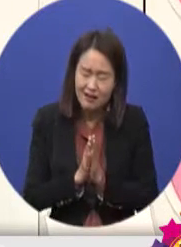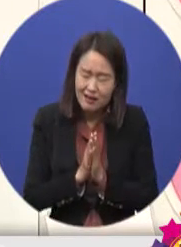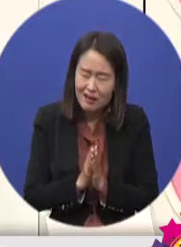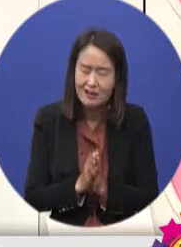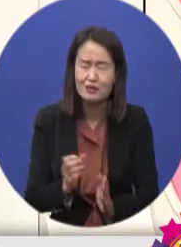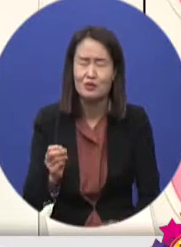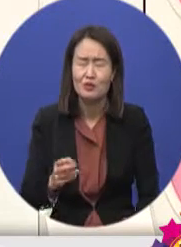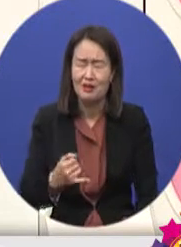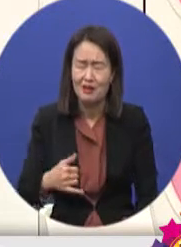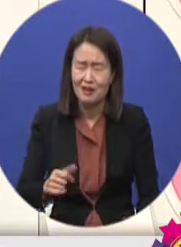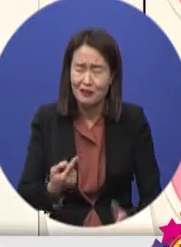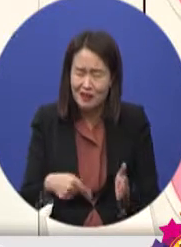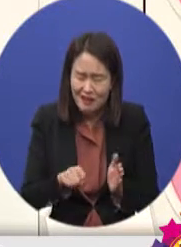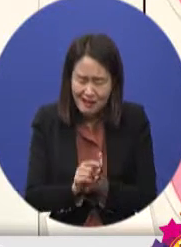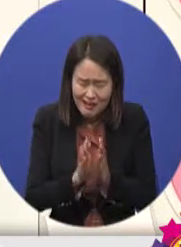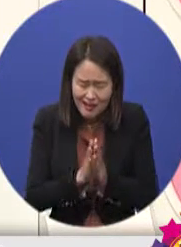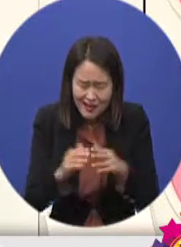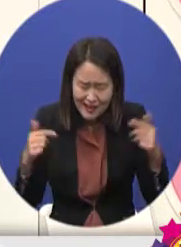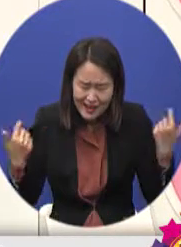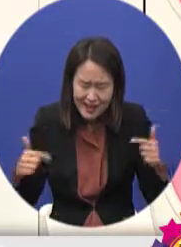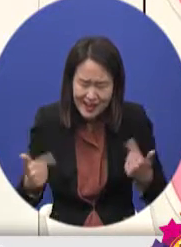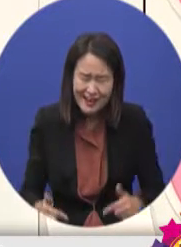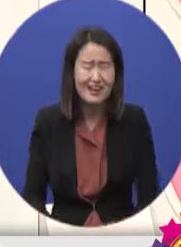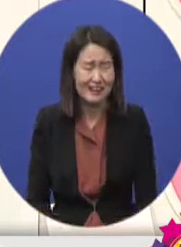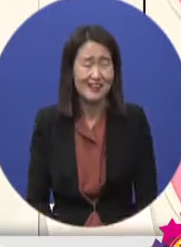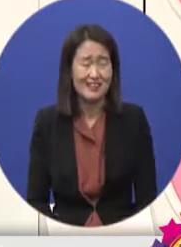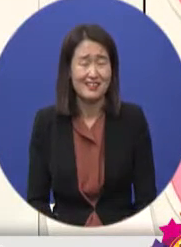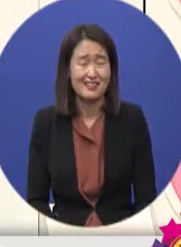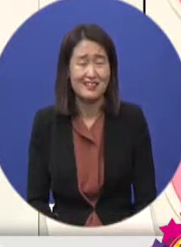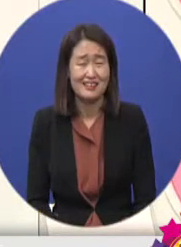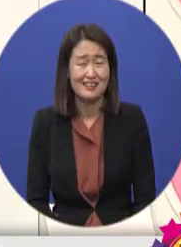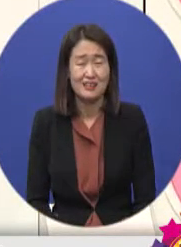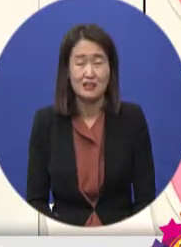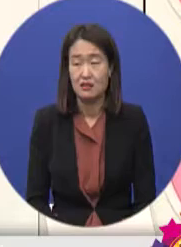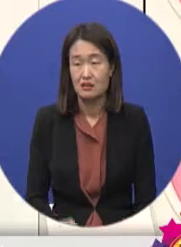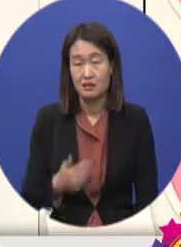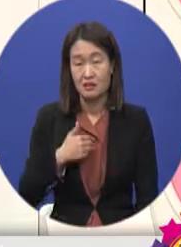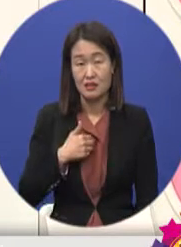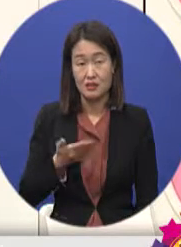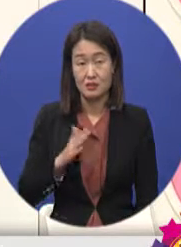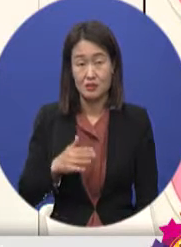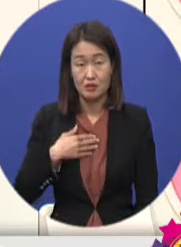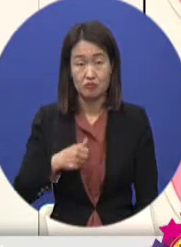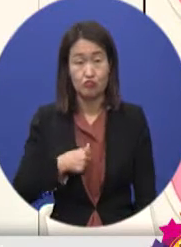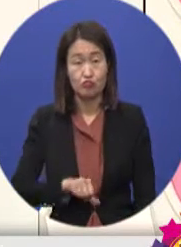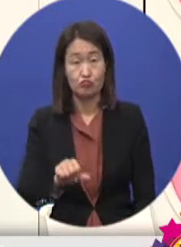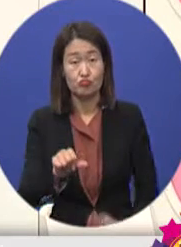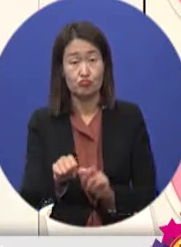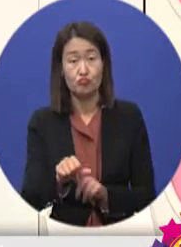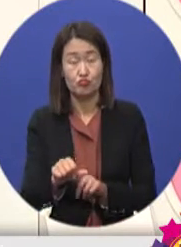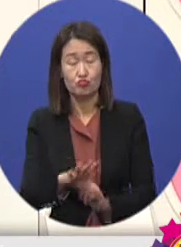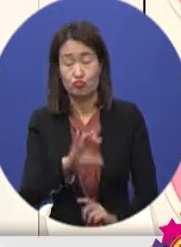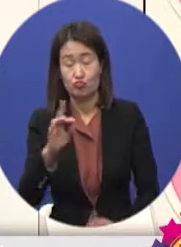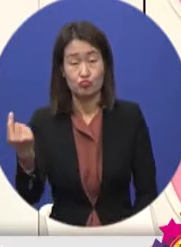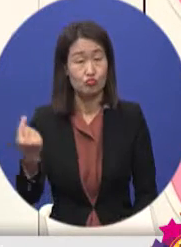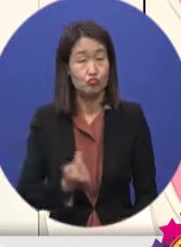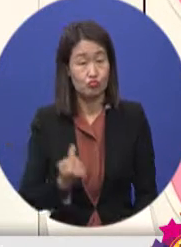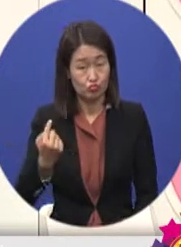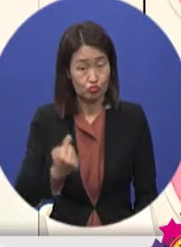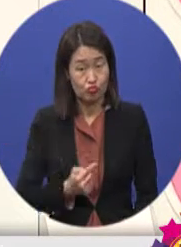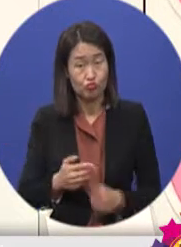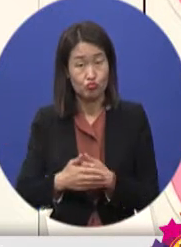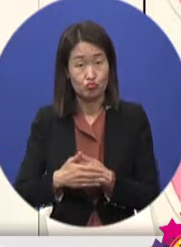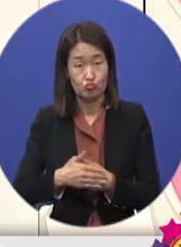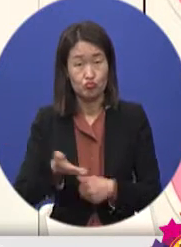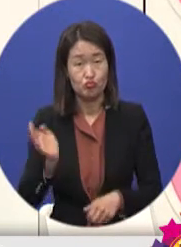자식을 위해서도 기도도 하고 이래 하는데 뭐 우리는 그래도 뭐 아들이 또 이래 어서 이래 살고 이래